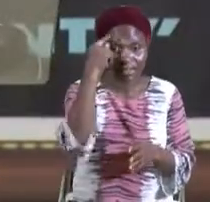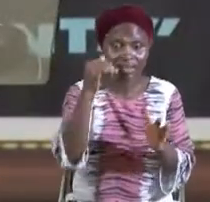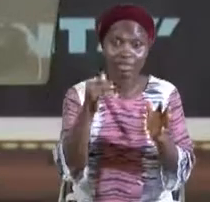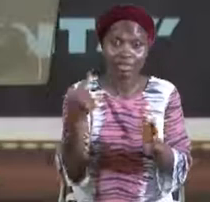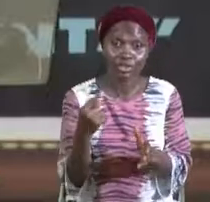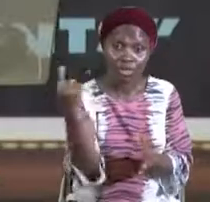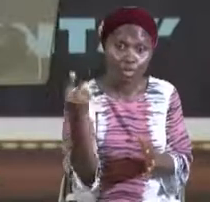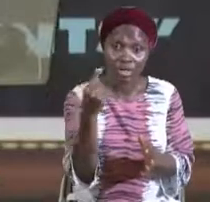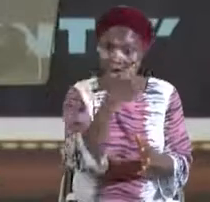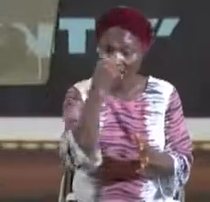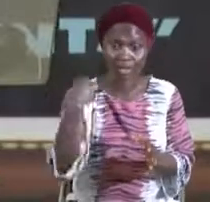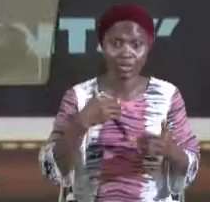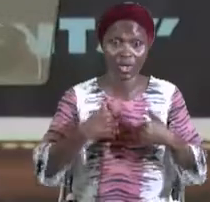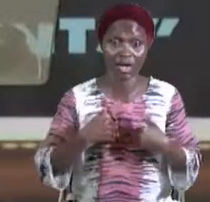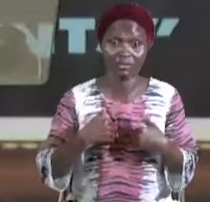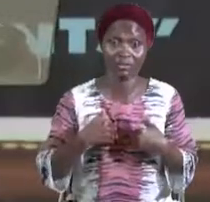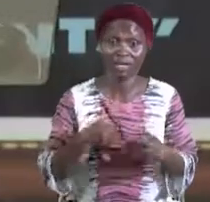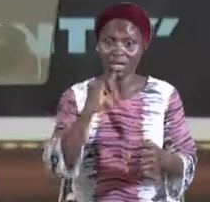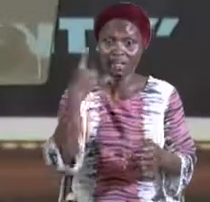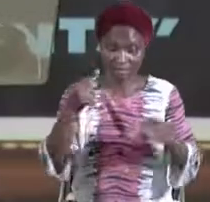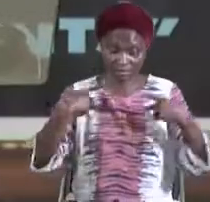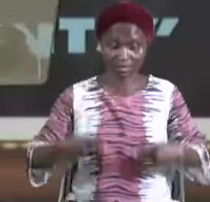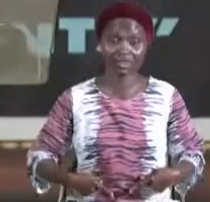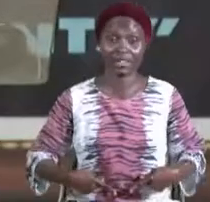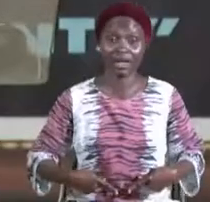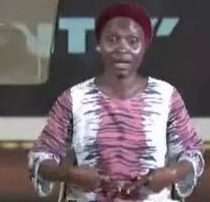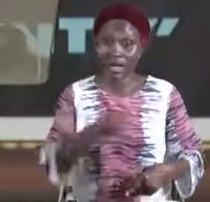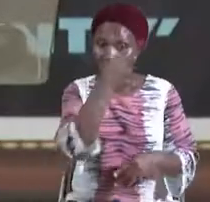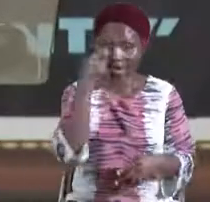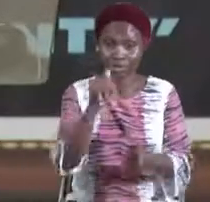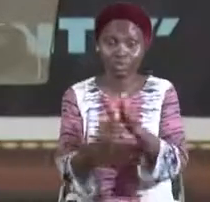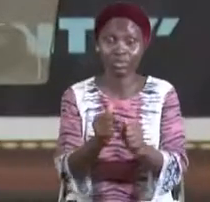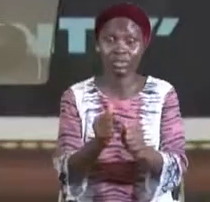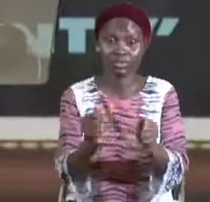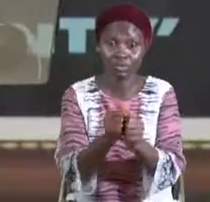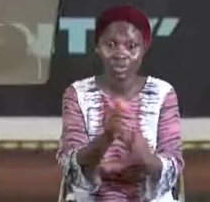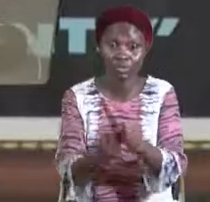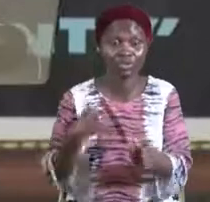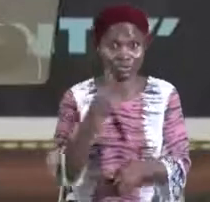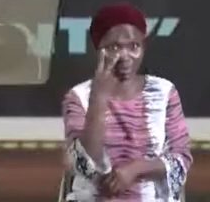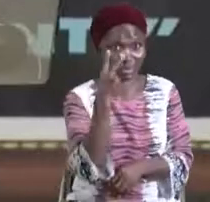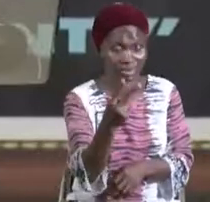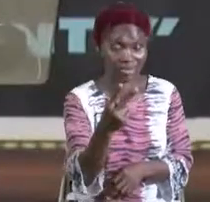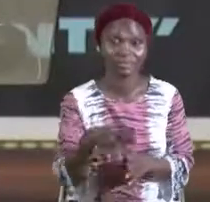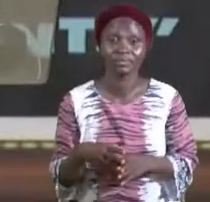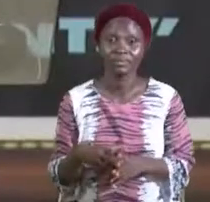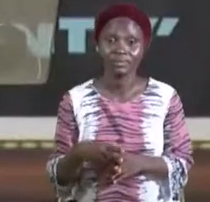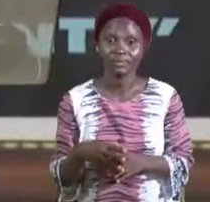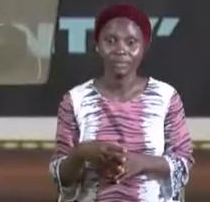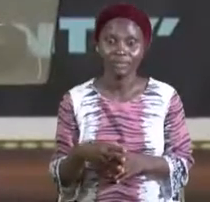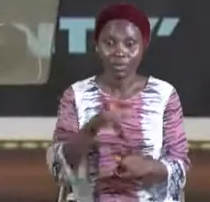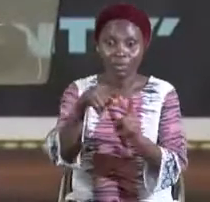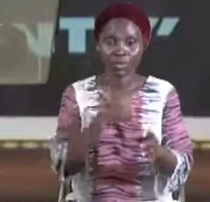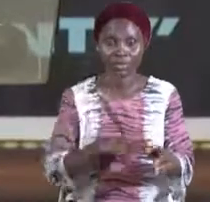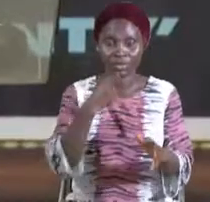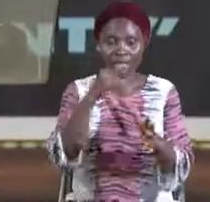que les seuls yeux que nous avons, ce sont les yeux physiques avec lesquels nous voyons. Et quand le Seigneur dit, je vais